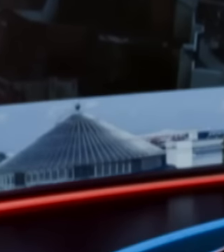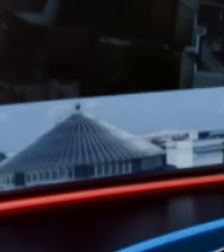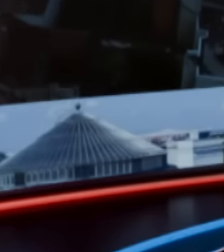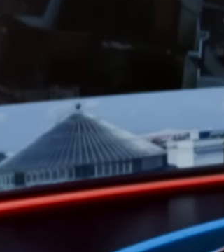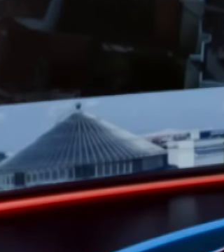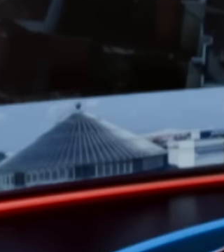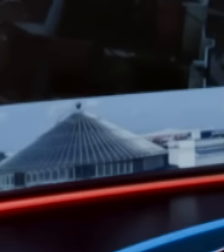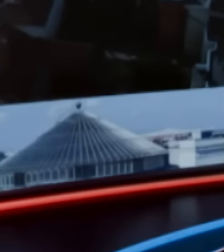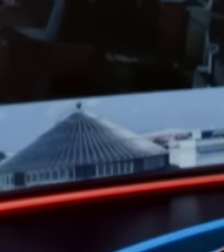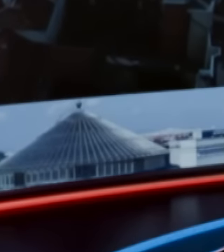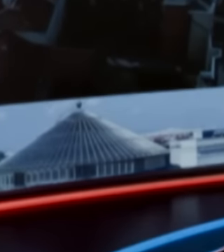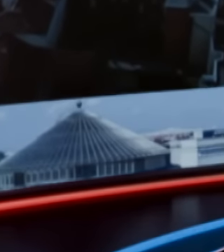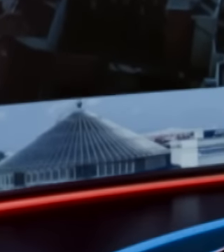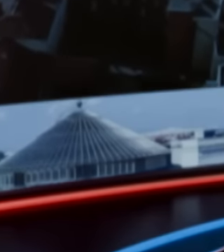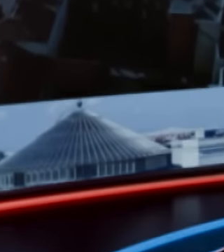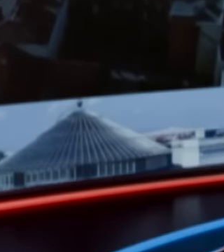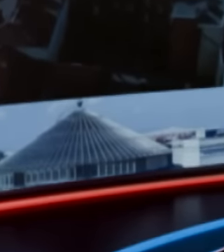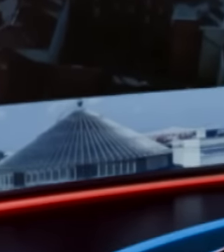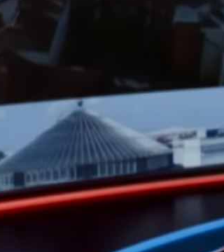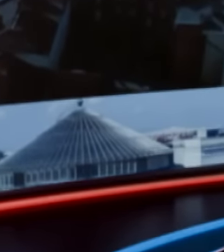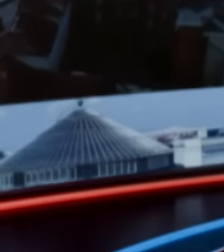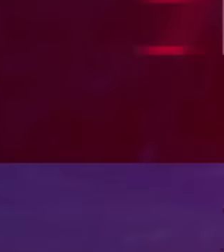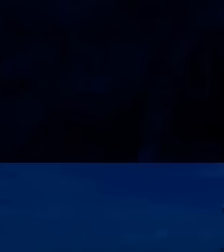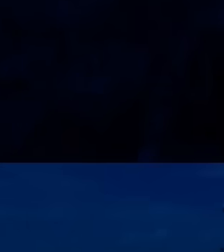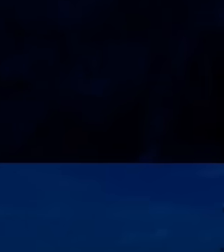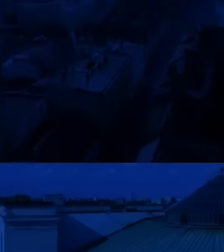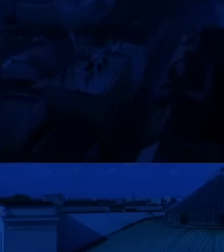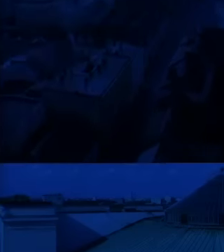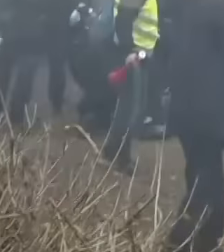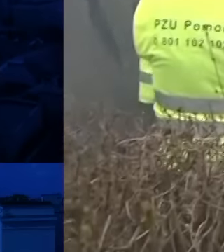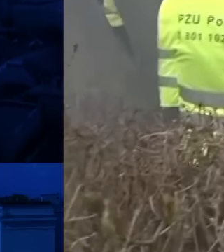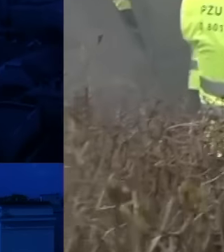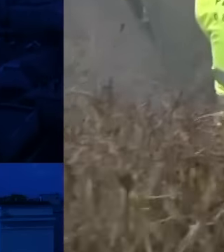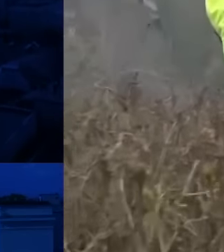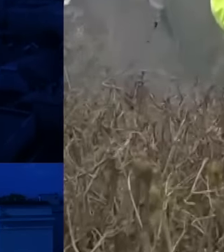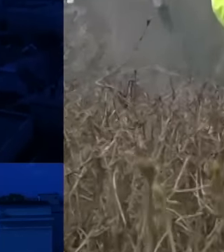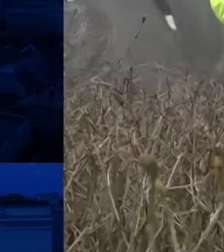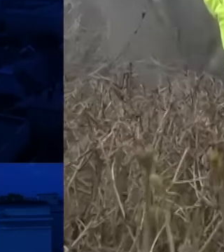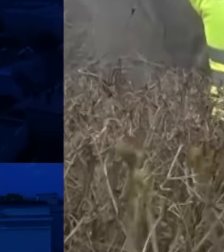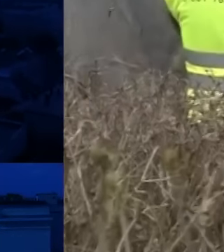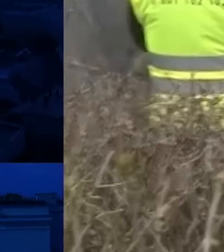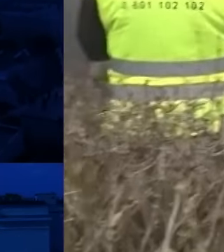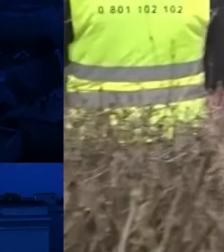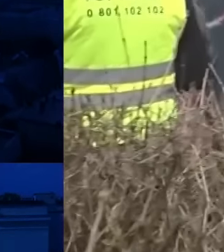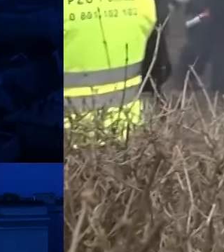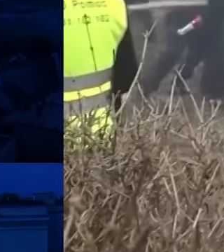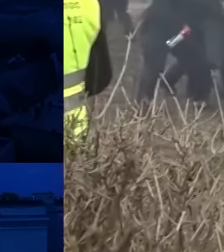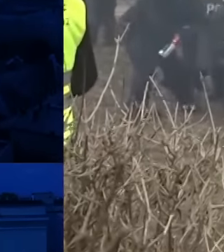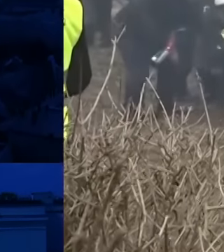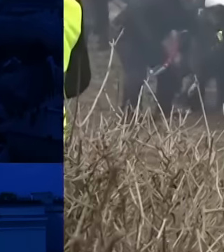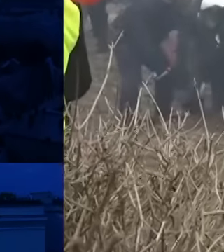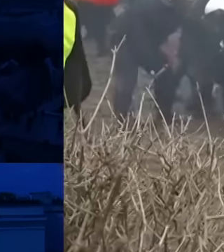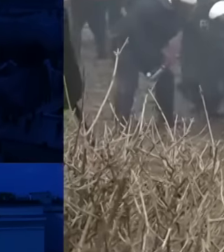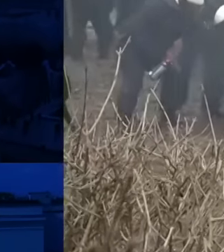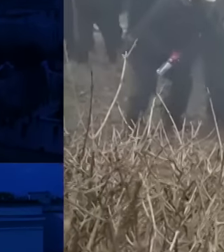nam dopomóż Bóg. Rafał Patyra, Ekspres Republiki. Jedziemy. Pobicia pałkami policyjnymi, oblanie gazem łzawiącym i